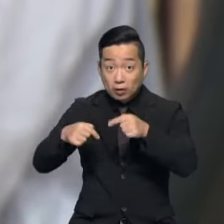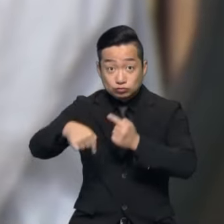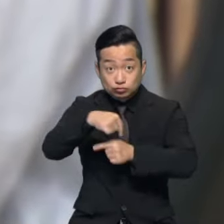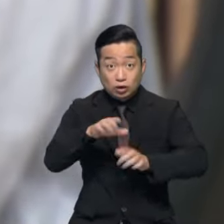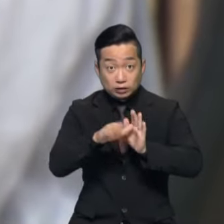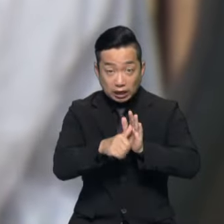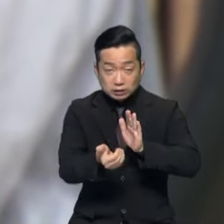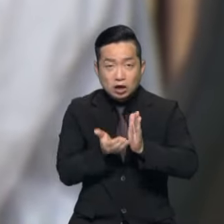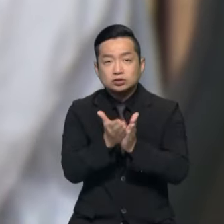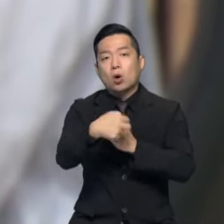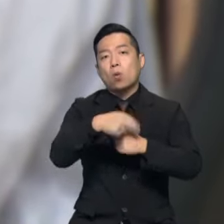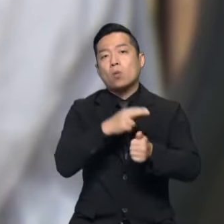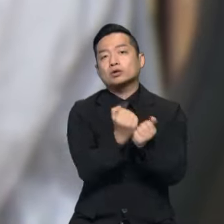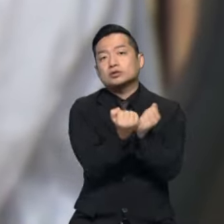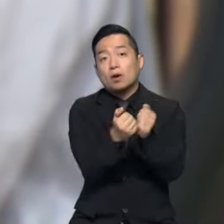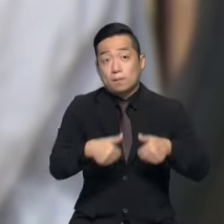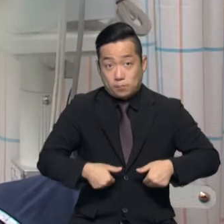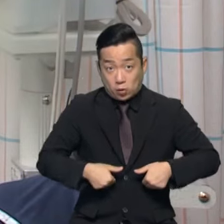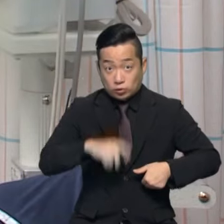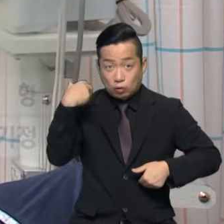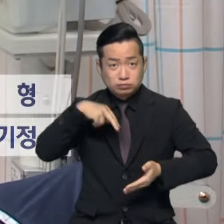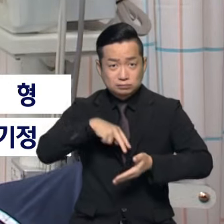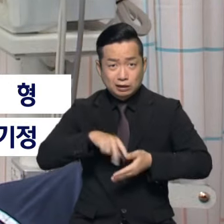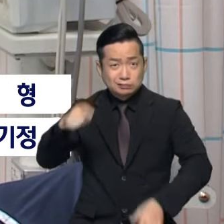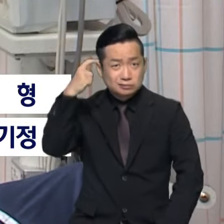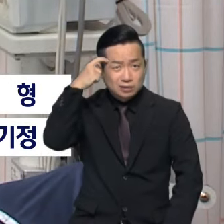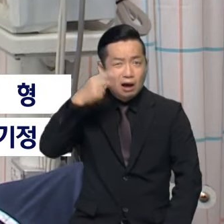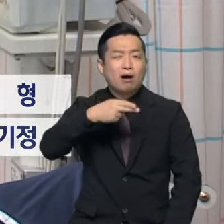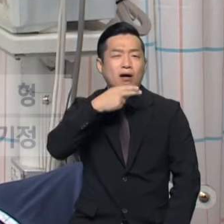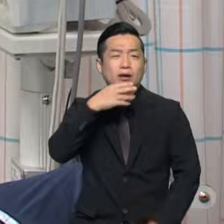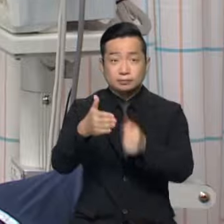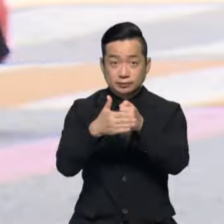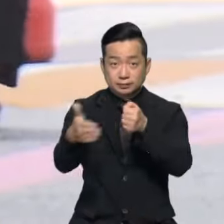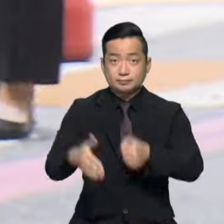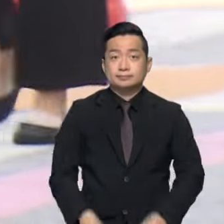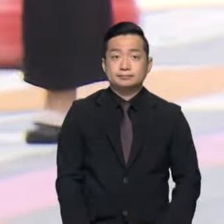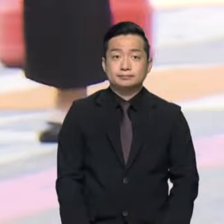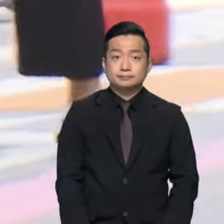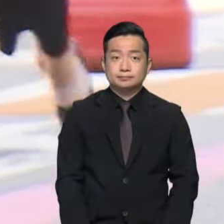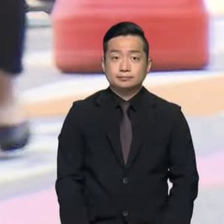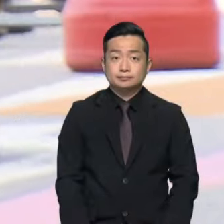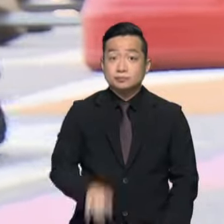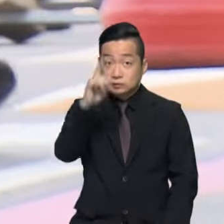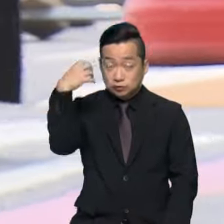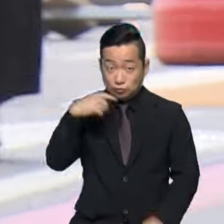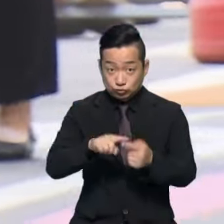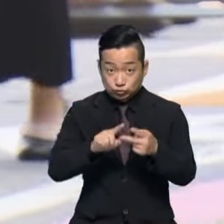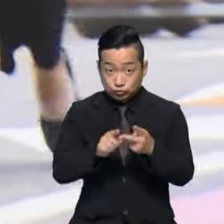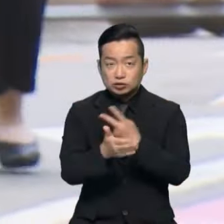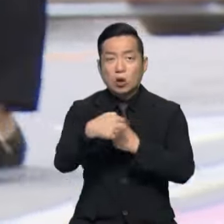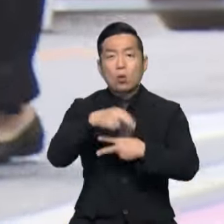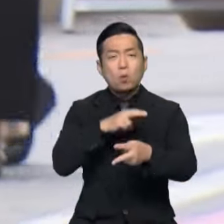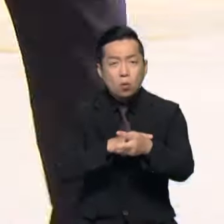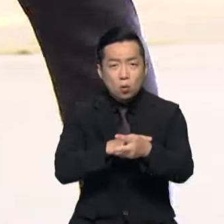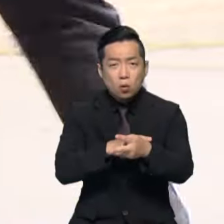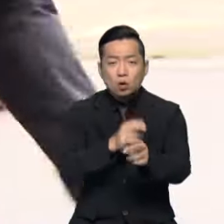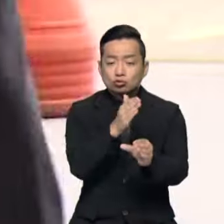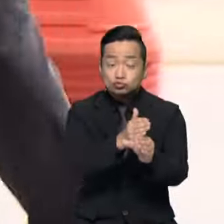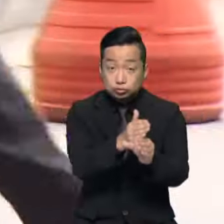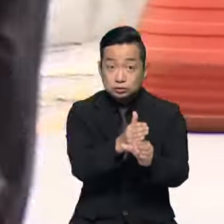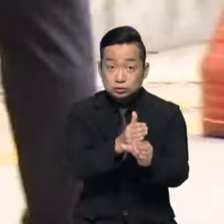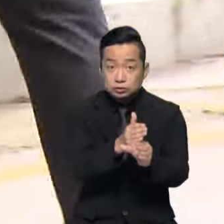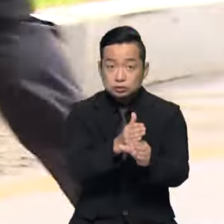전공의 설득이 중요한데 정부에게선 그런 의지가 아직 안 보인단 겁니다. 정부와 전공의들의 사이에서 어느 정도